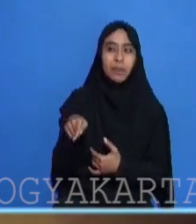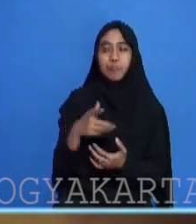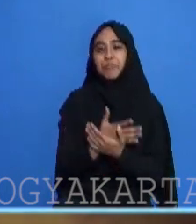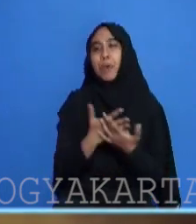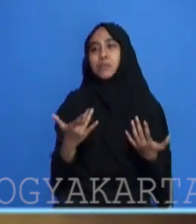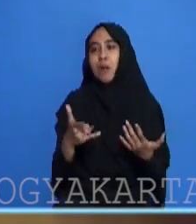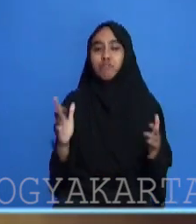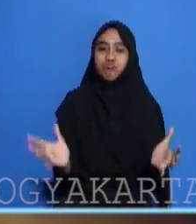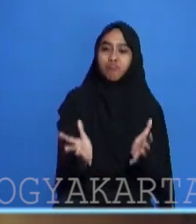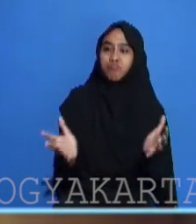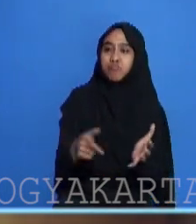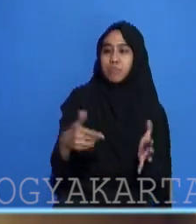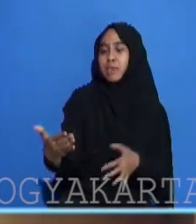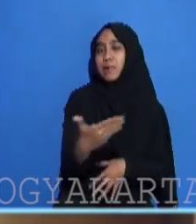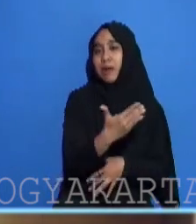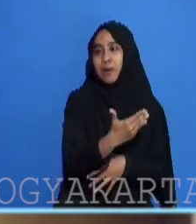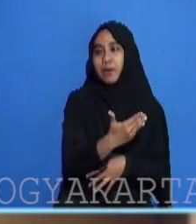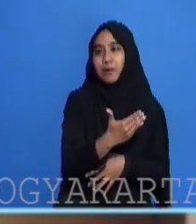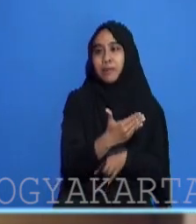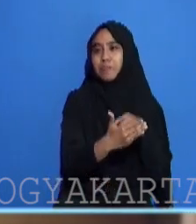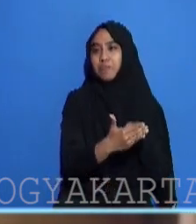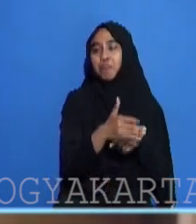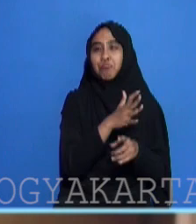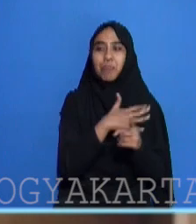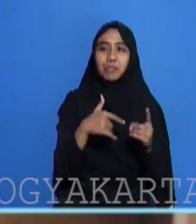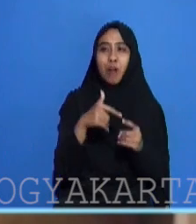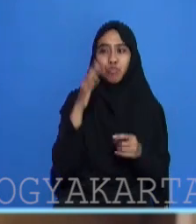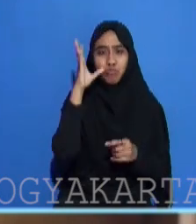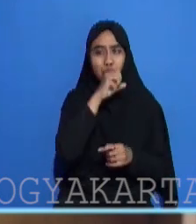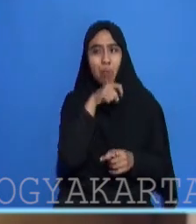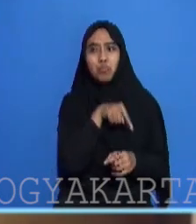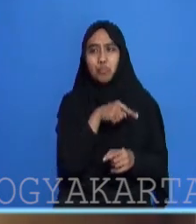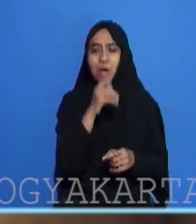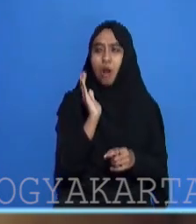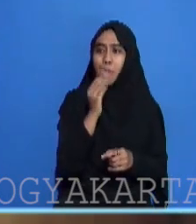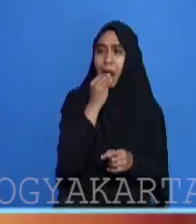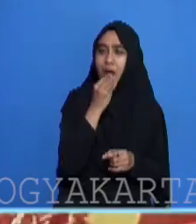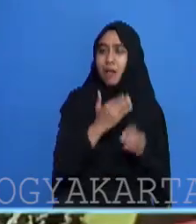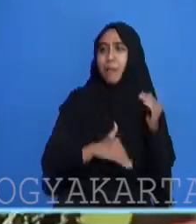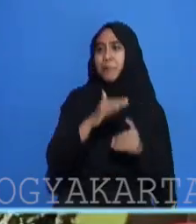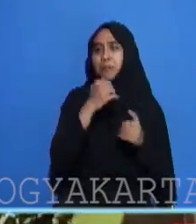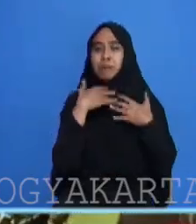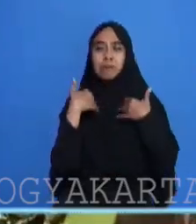membudidayakan ikan. Dan masyarakat lebih banyak mengenal tentang bahwa makan ikan itu jauh lebih sehat gitu.